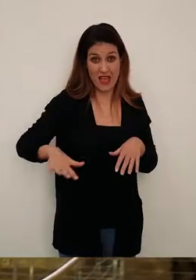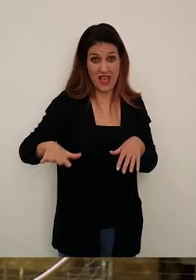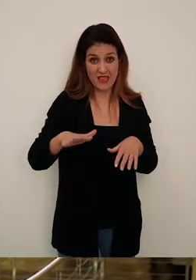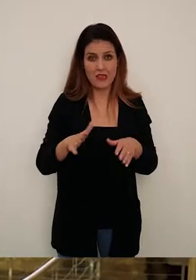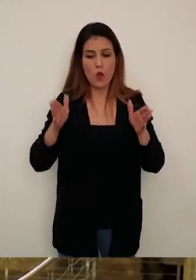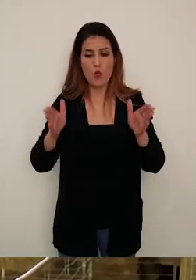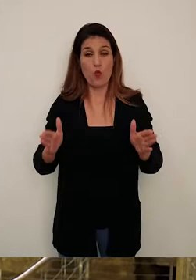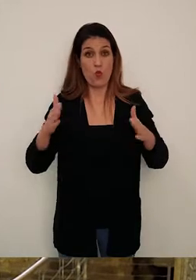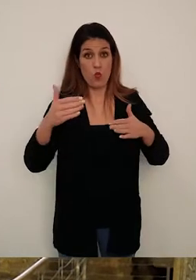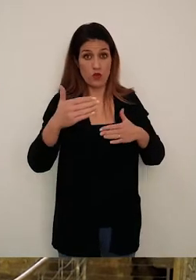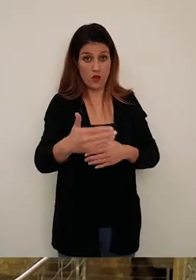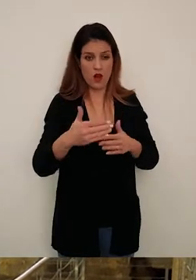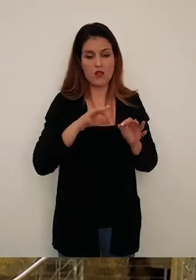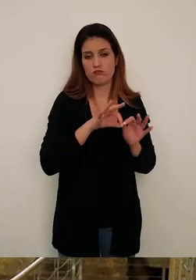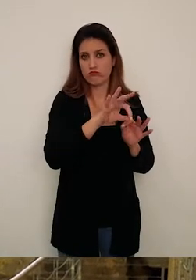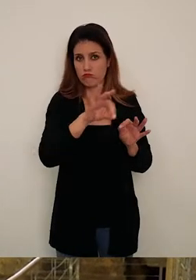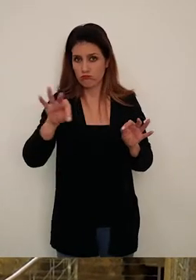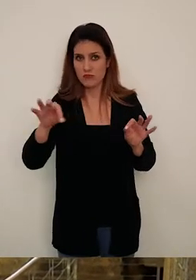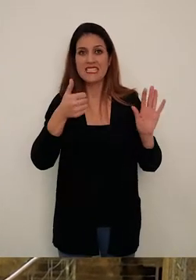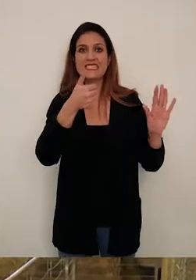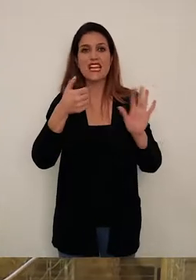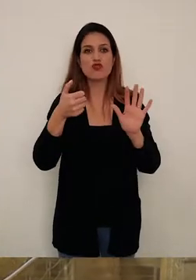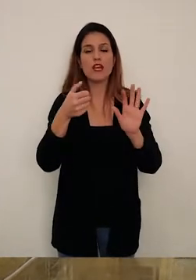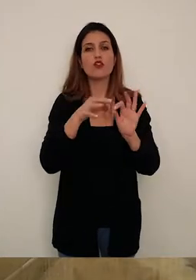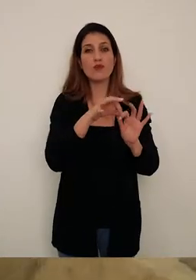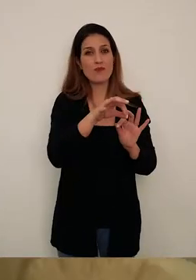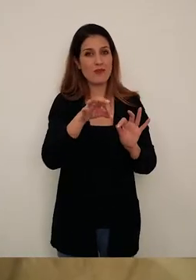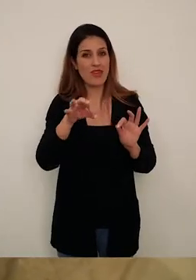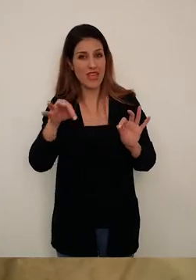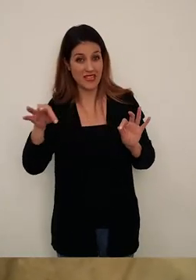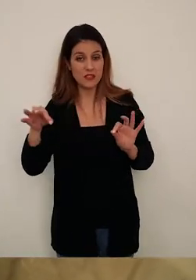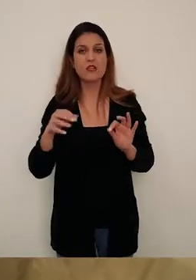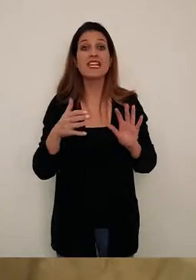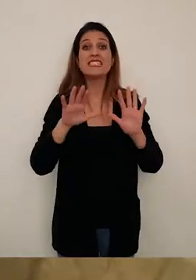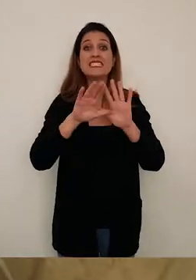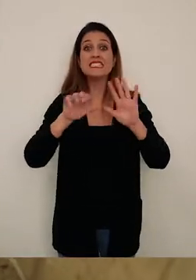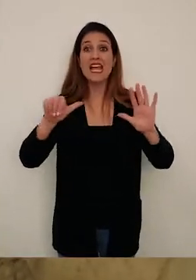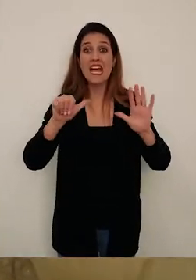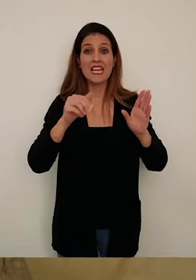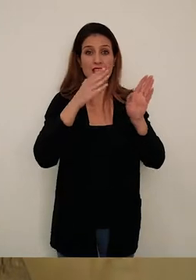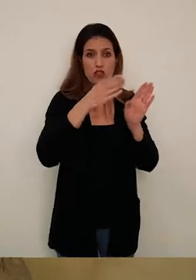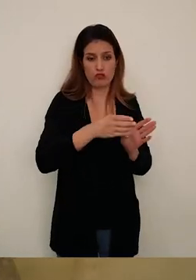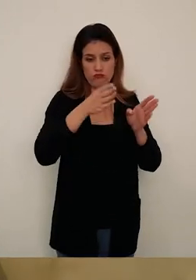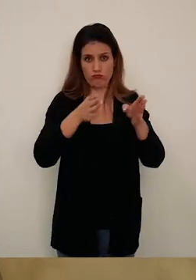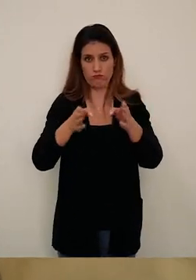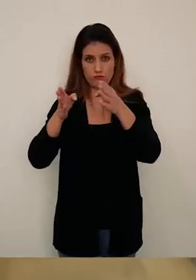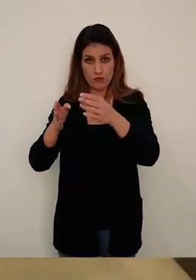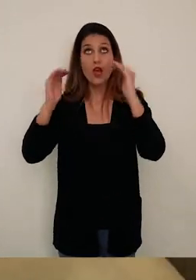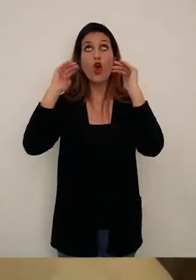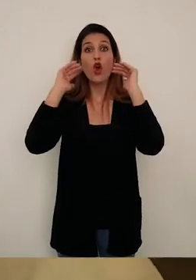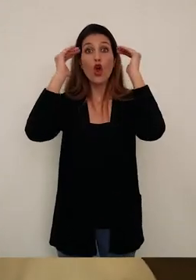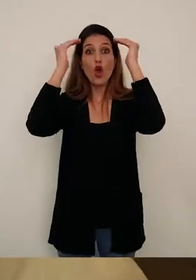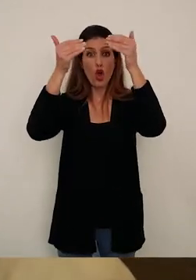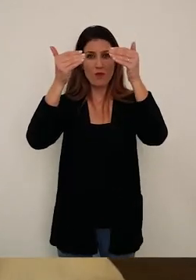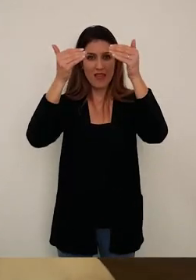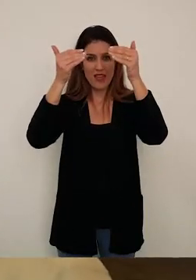Presenta una pianta a schema quadrangolare, dell'estensione di circa 600 metri quadrati e suddivisa in 16 campate con